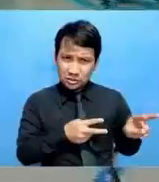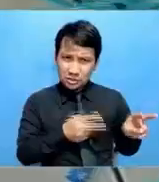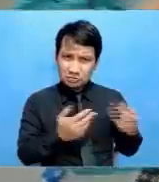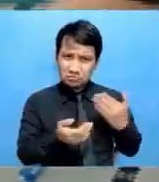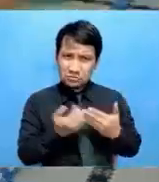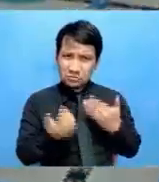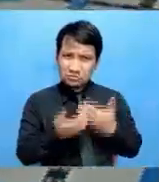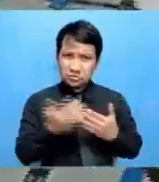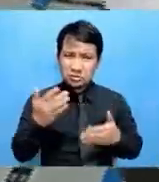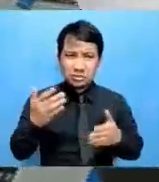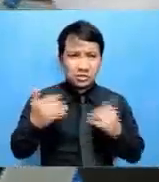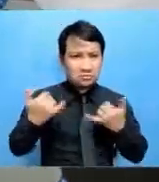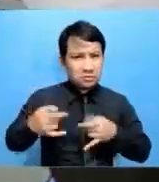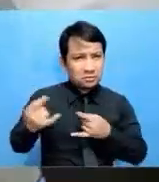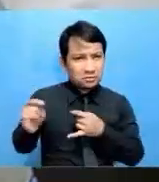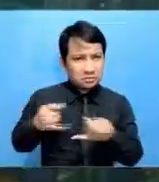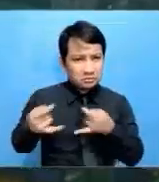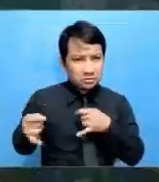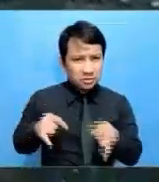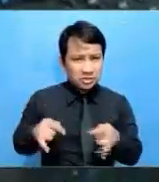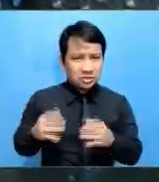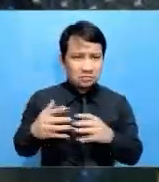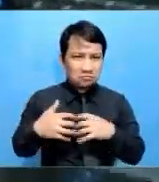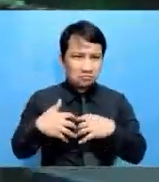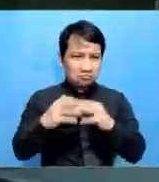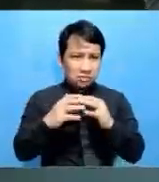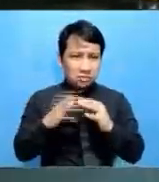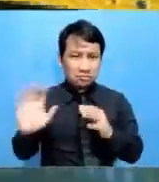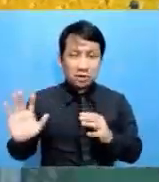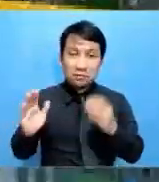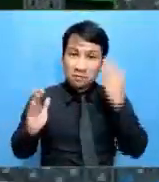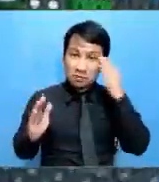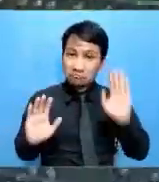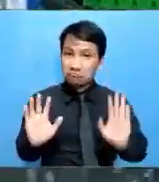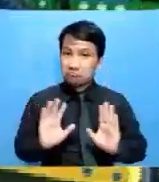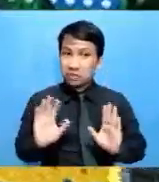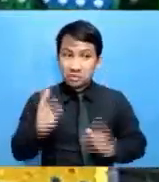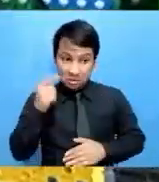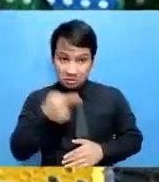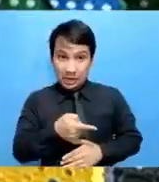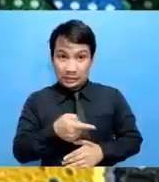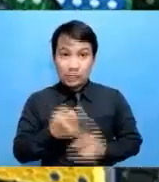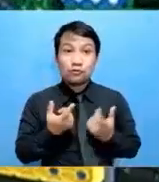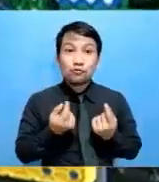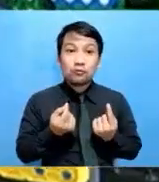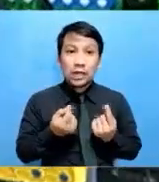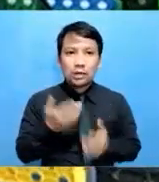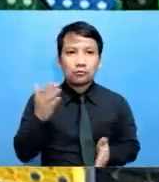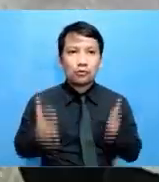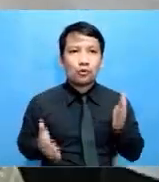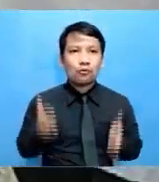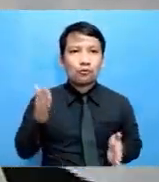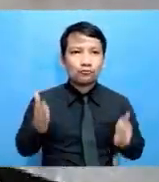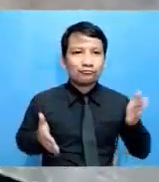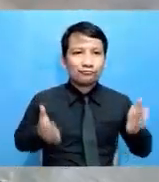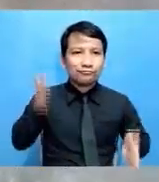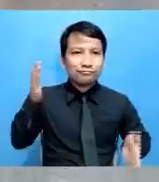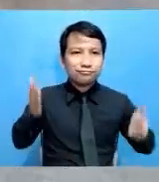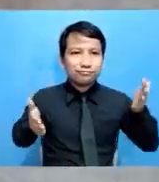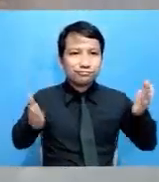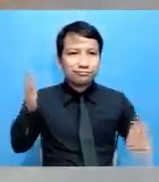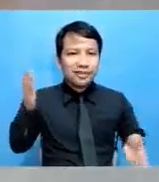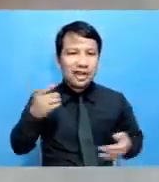laruan lang ang binubuo ng mga batang ito. Pero huwag yan ismulin dahil mga robot yan na sila mismo ang gumawa.